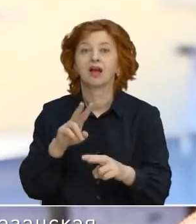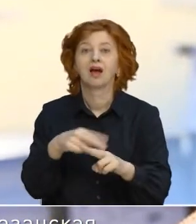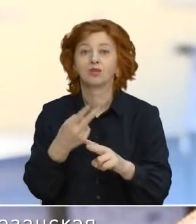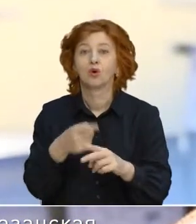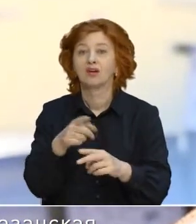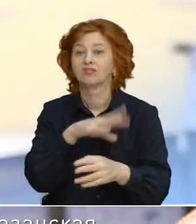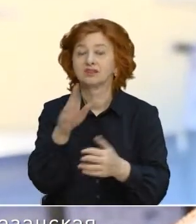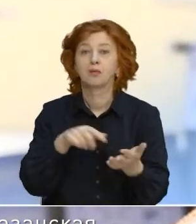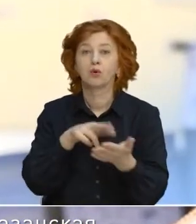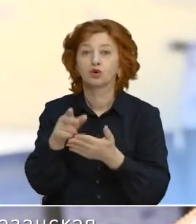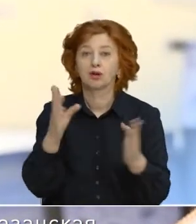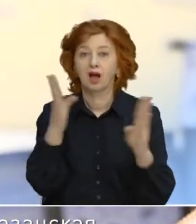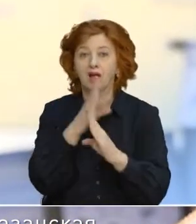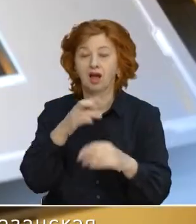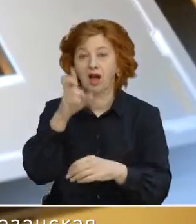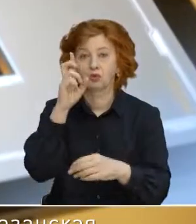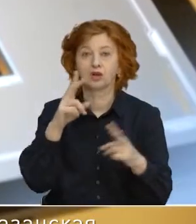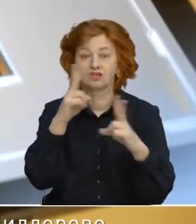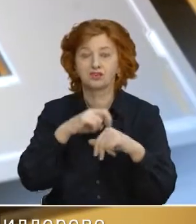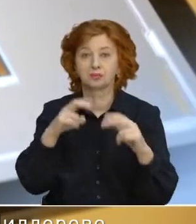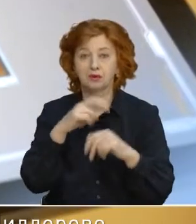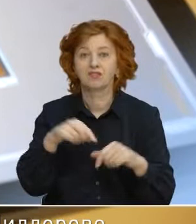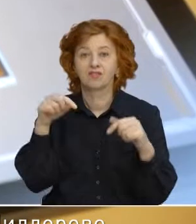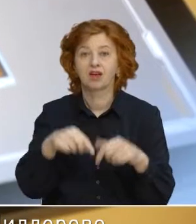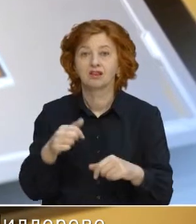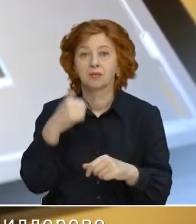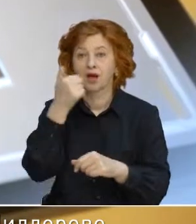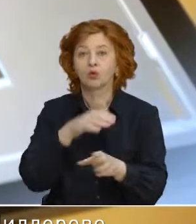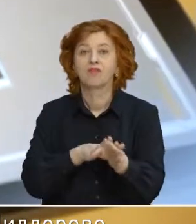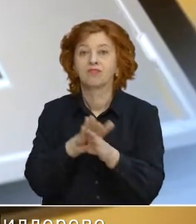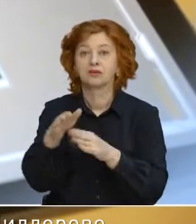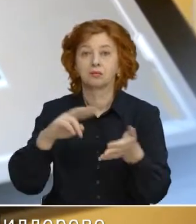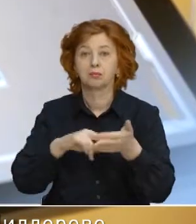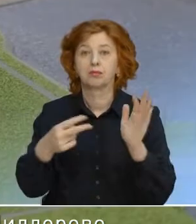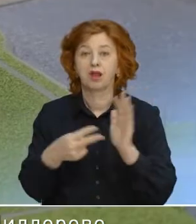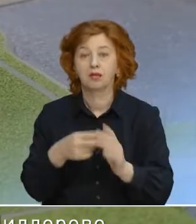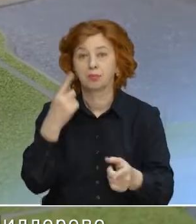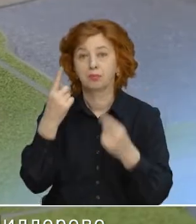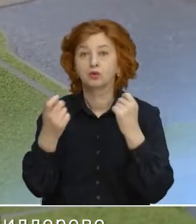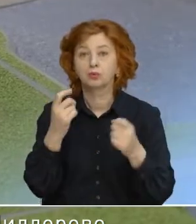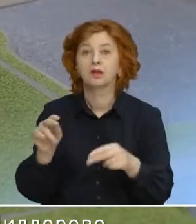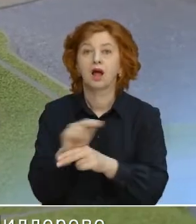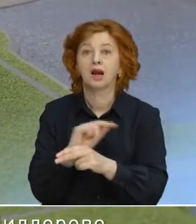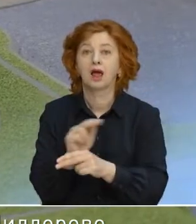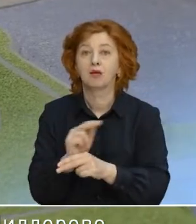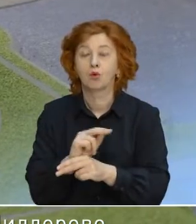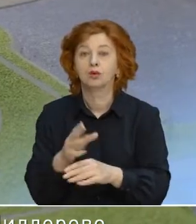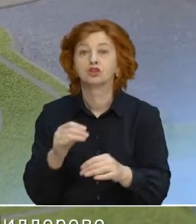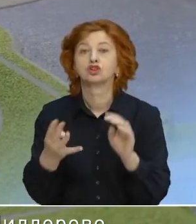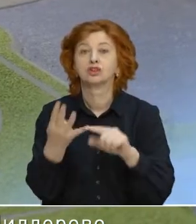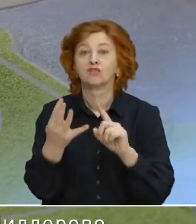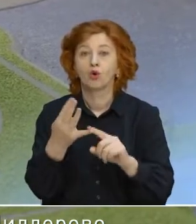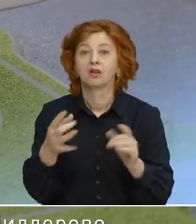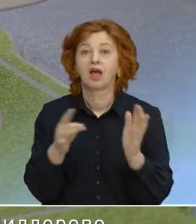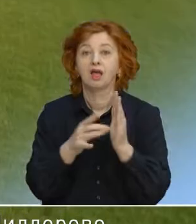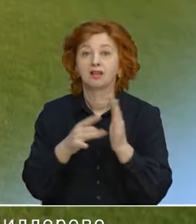все положенные государственные экспертизы. В этом году уже выполнен планово-предупредительный ремонт на 4-м энергоблоке.